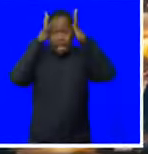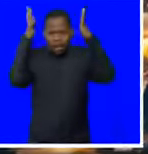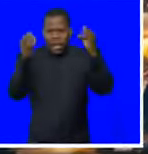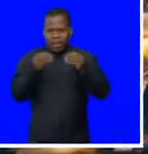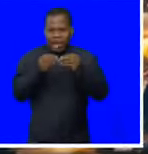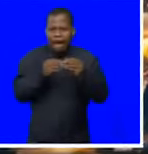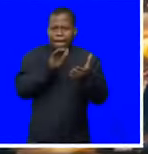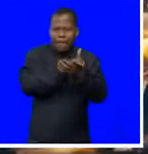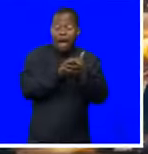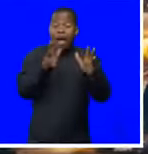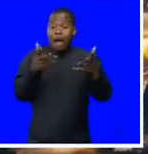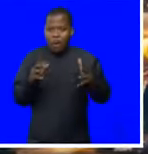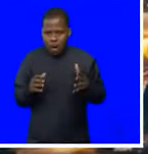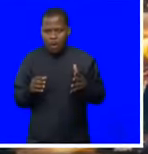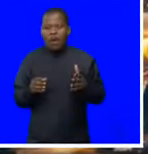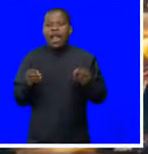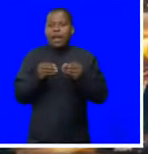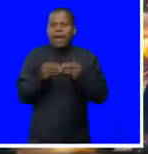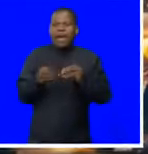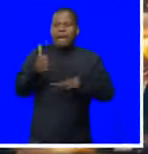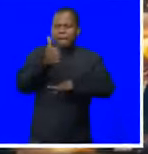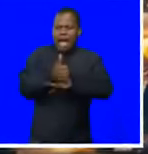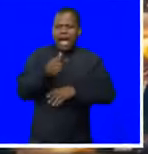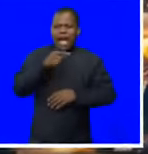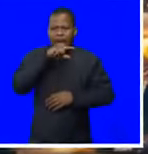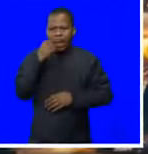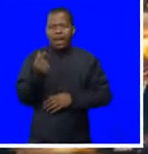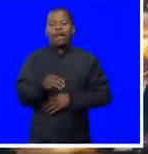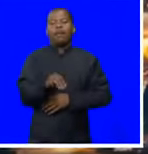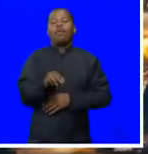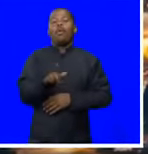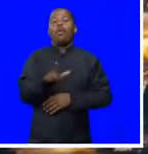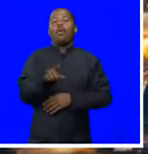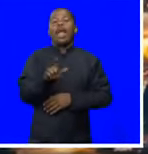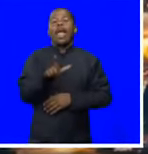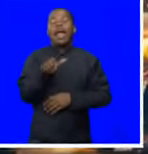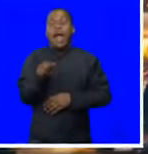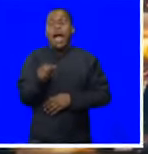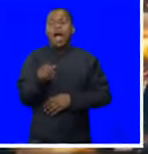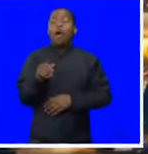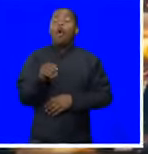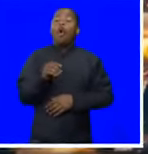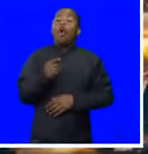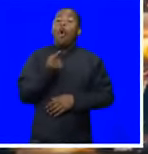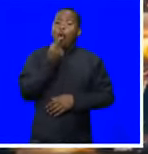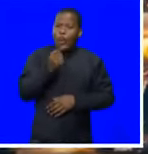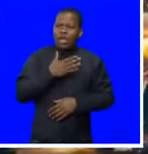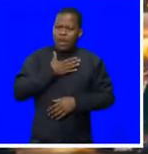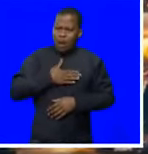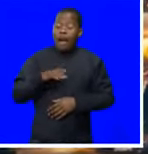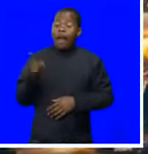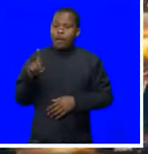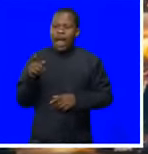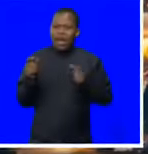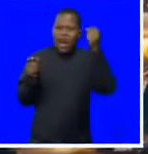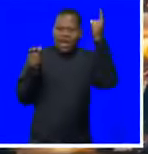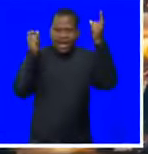libhange lifuna ke kuva imuvo yebalimi ukuthi bafise ke kubanjiswa ngakutiphi tinhlangothi njengamakhasimende abo.